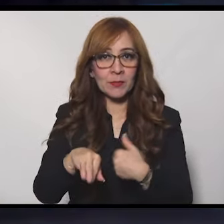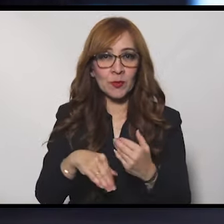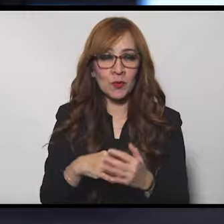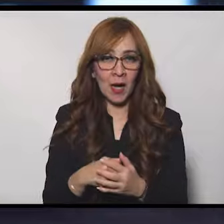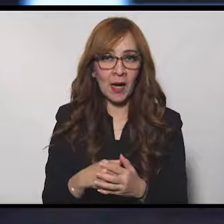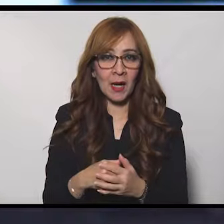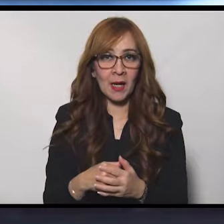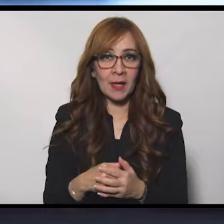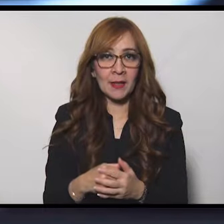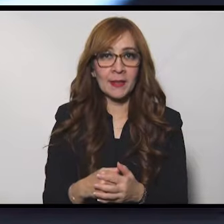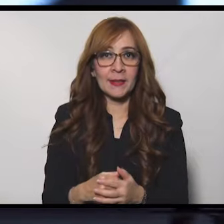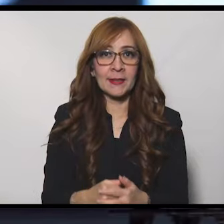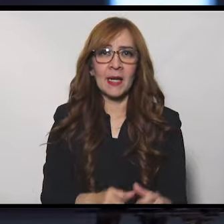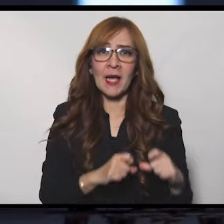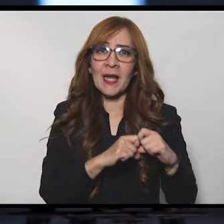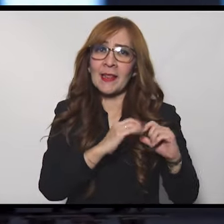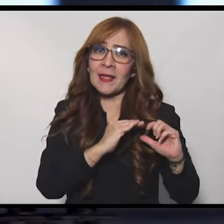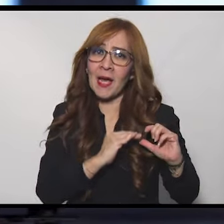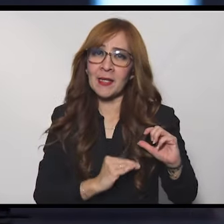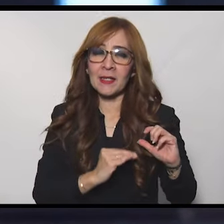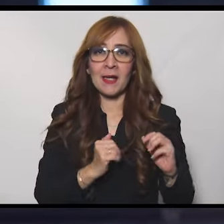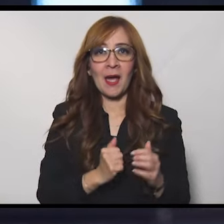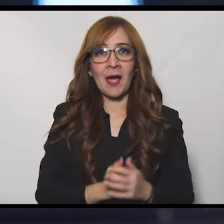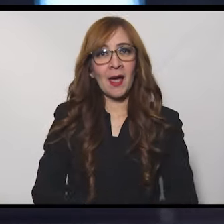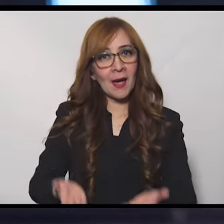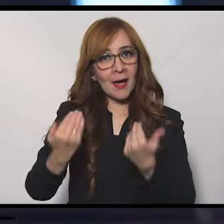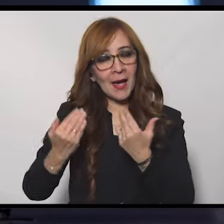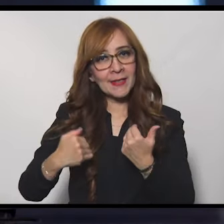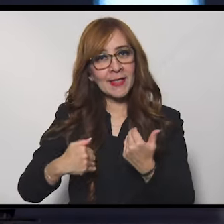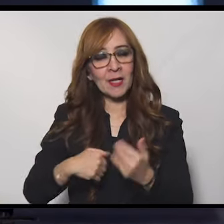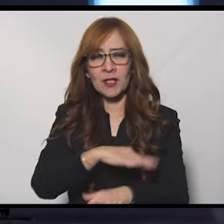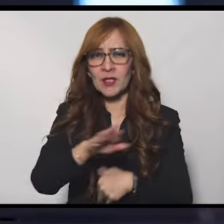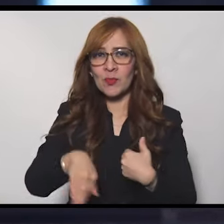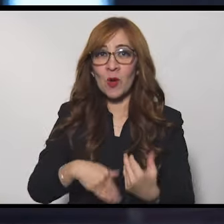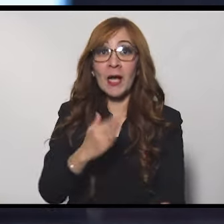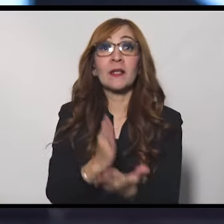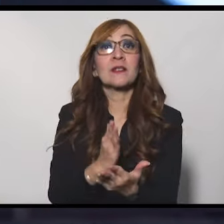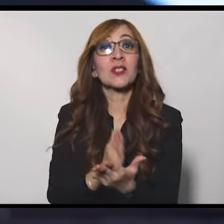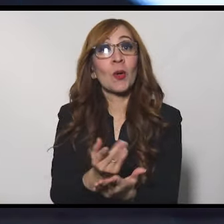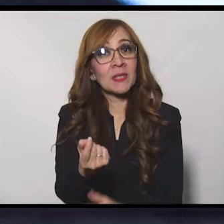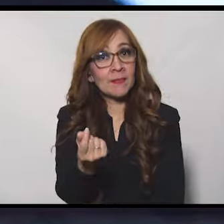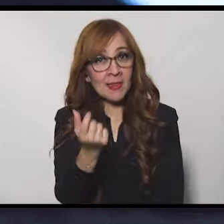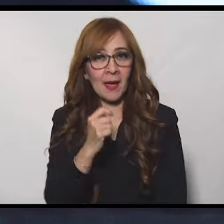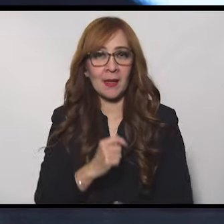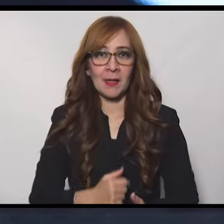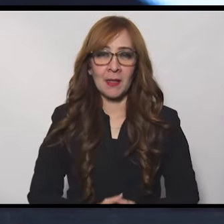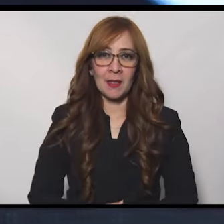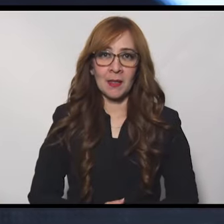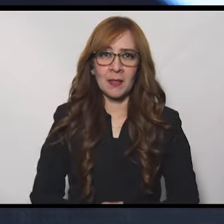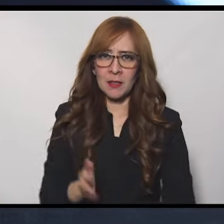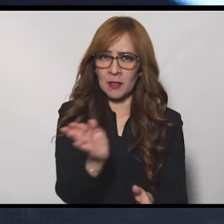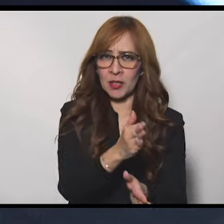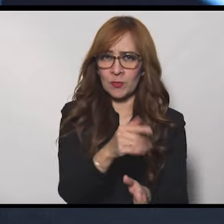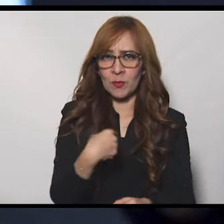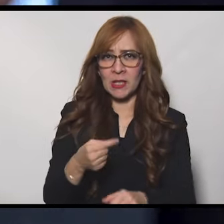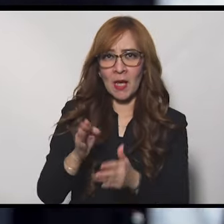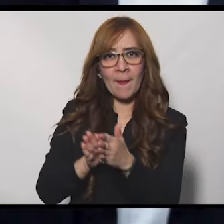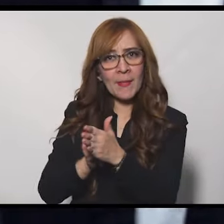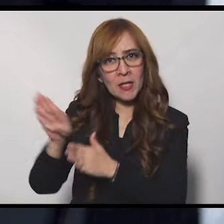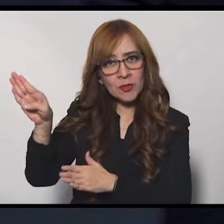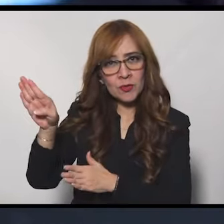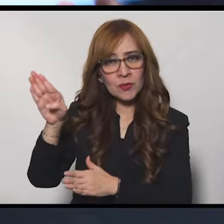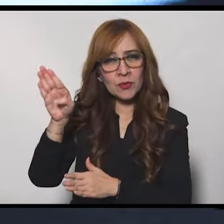ya, dengan kerendahan hati saya ingin mengajak setiap kita, yuk kita stop sejenak. Sebelum kita maju